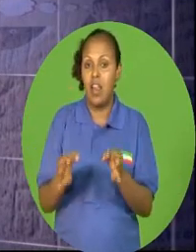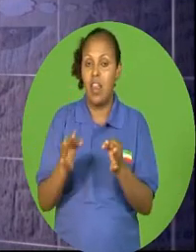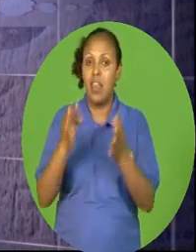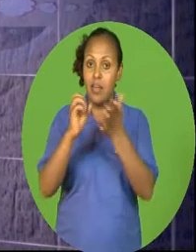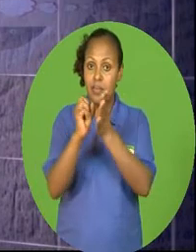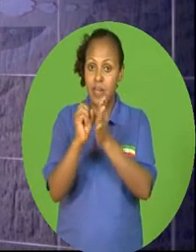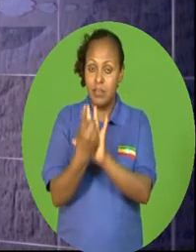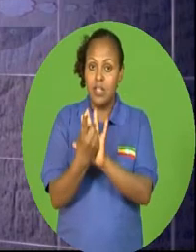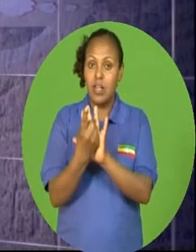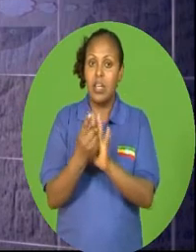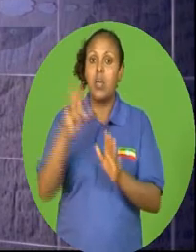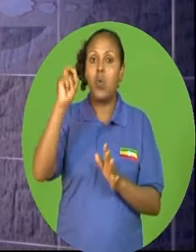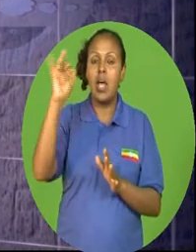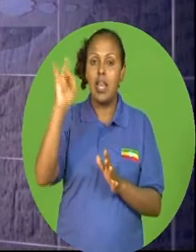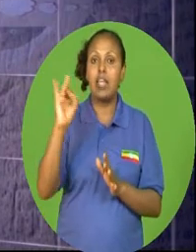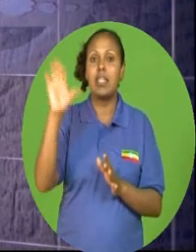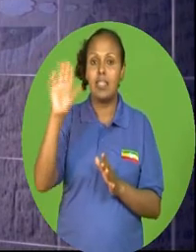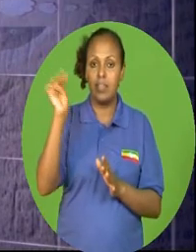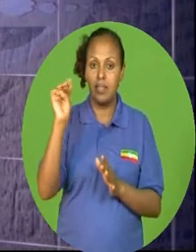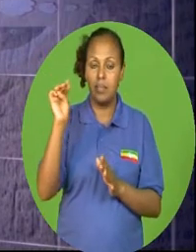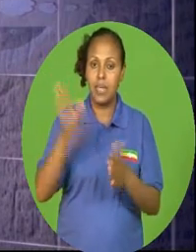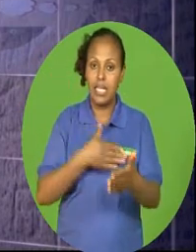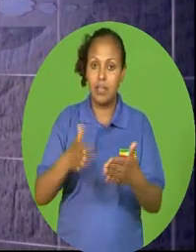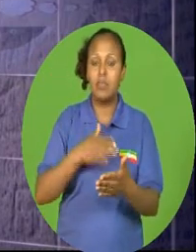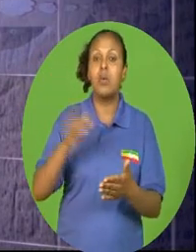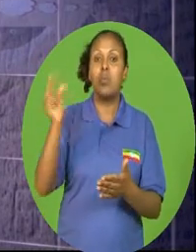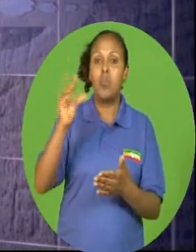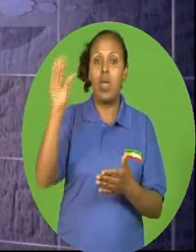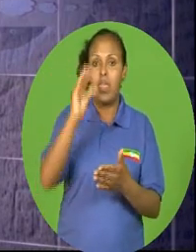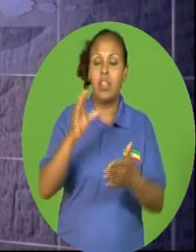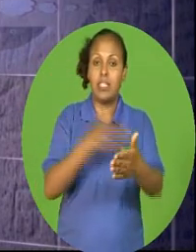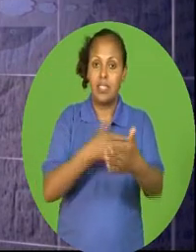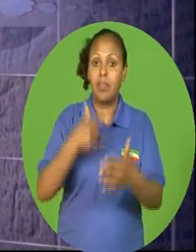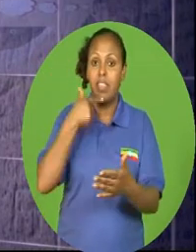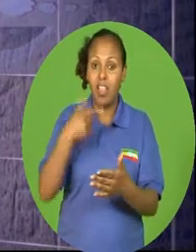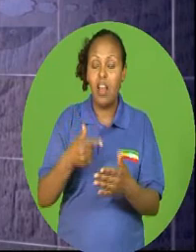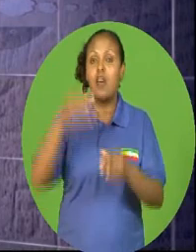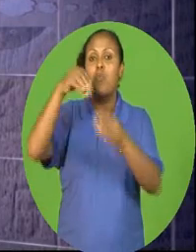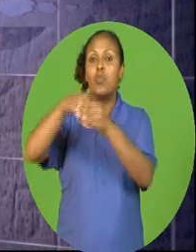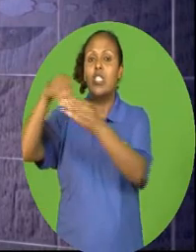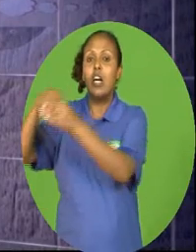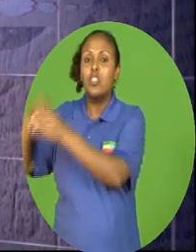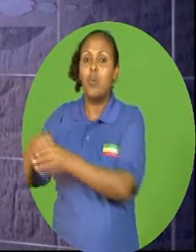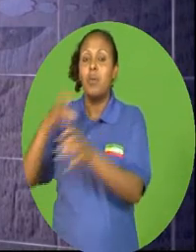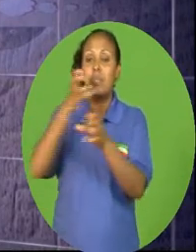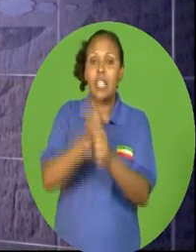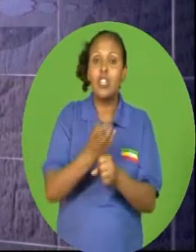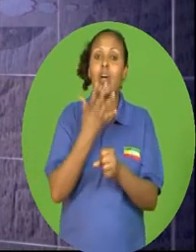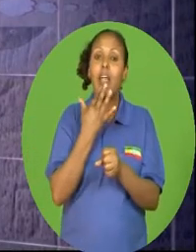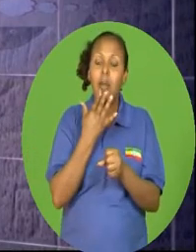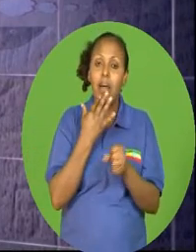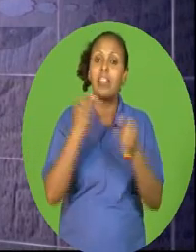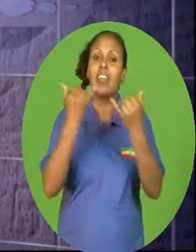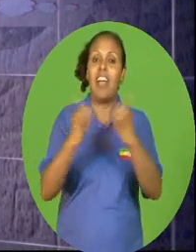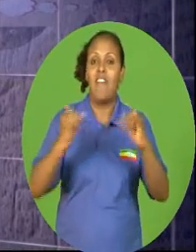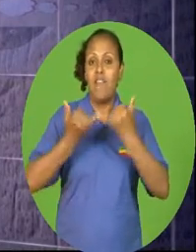ይወሰናል። ለአብነት ያህል የወል ግጥም፣ የሰንጎ መገንና የቡሄ በሉ ግጥም እያልን በውስጣቸው